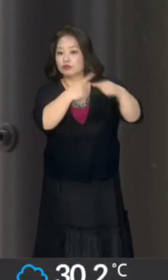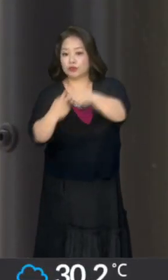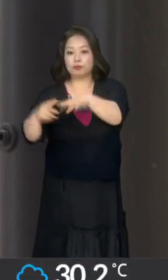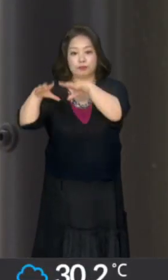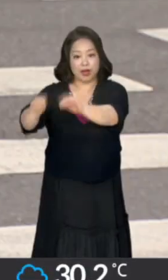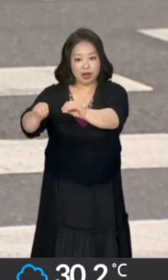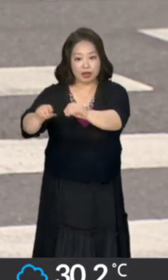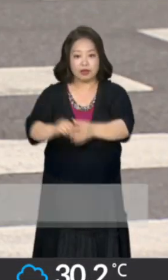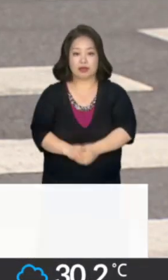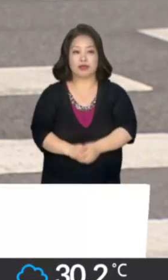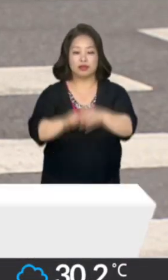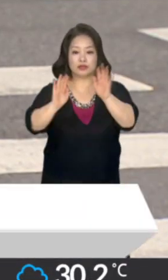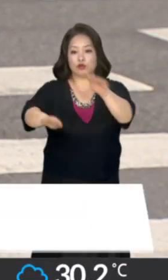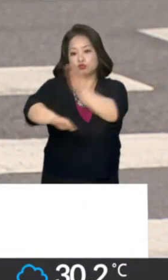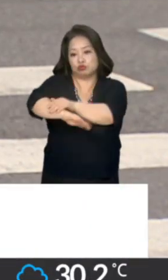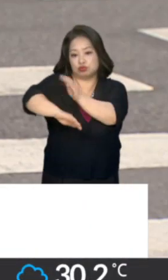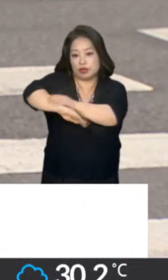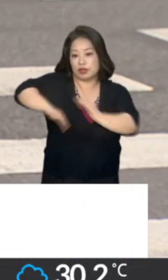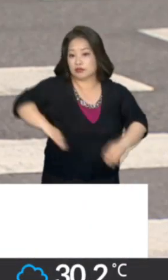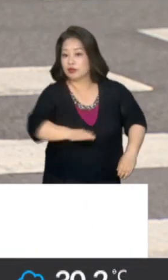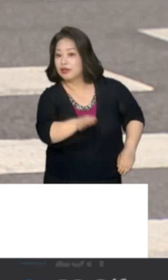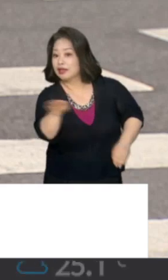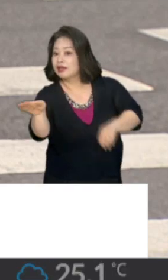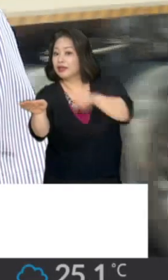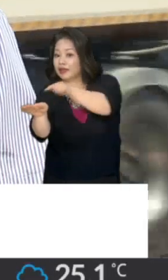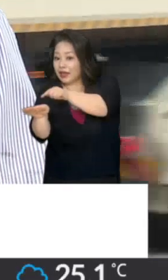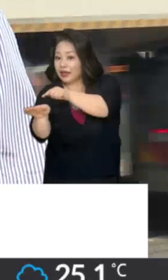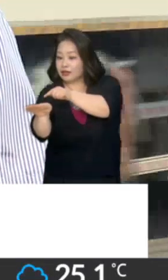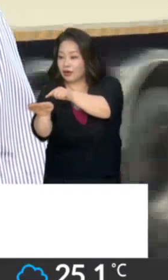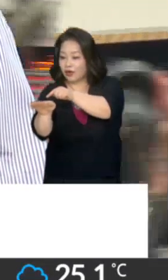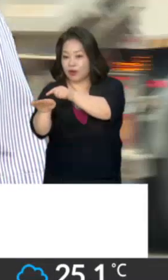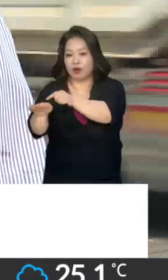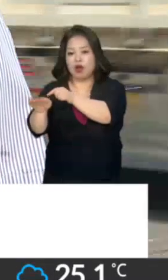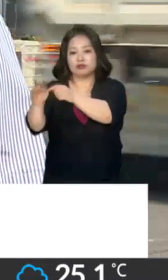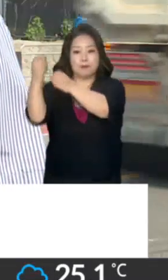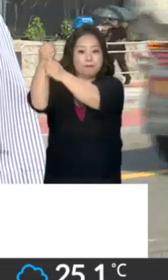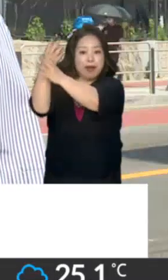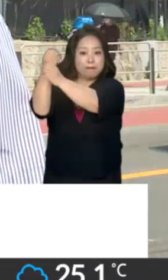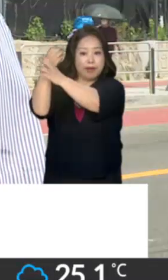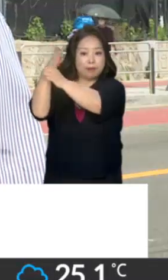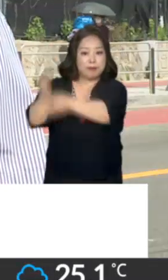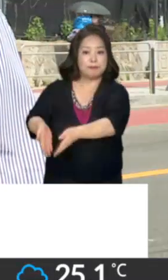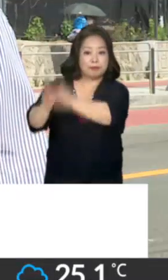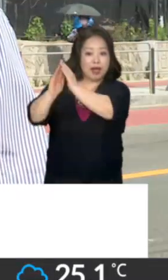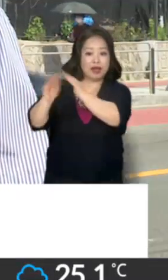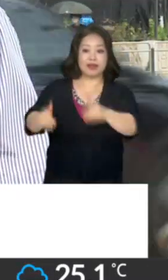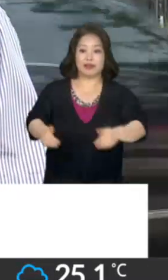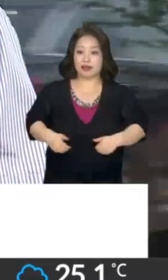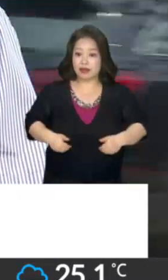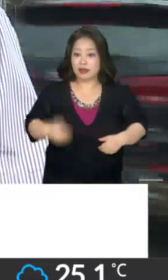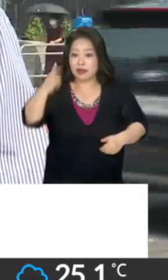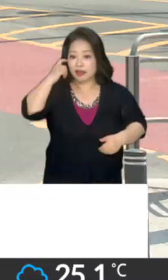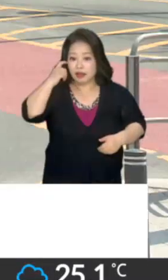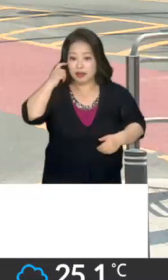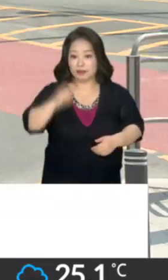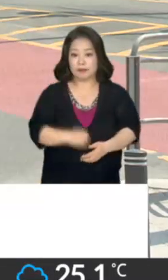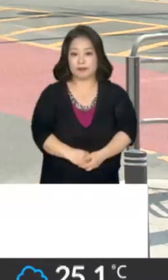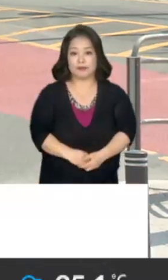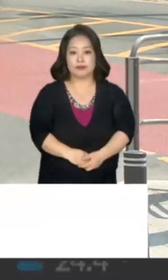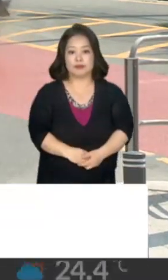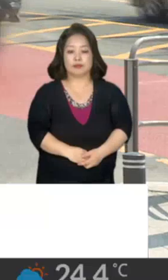이제 우회전 신호에 대한 신호등이 이제 전면화돼야 되지 않을까. 법적으로 좀 많은 강화가 일어나야 되지